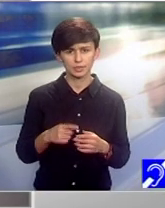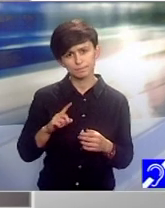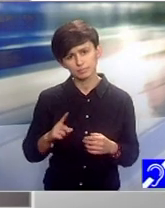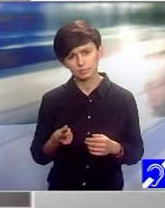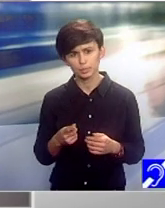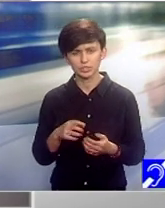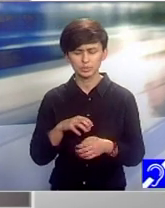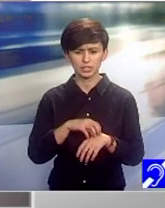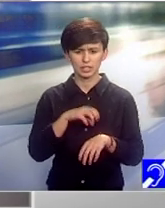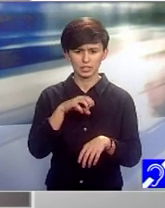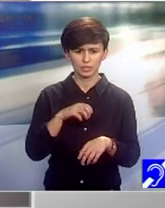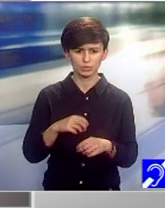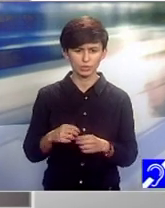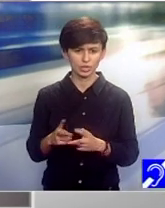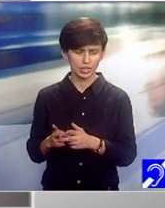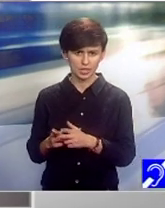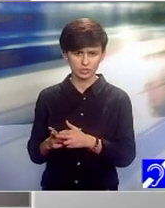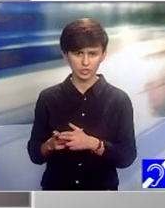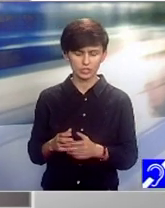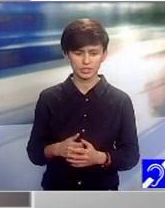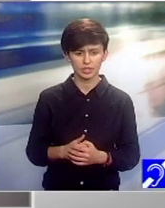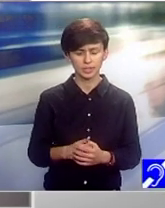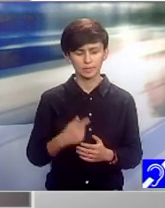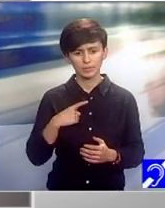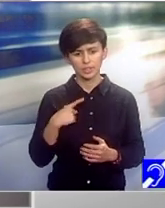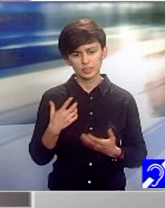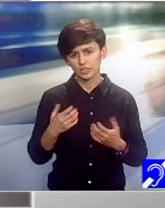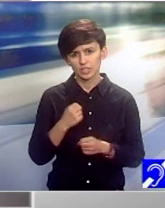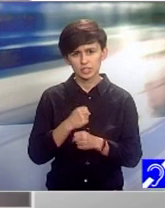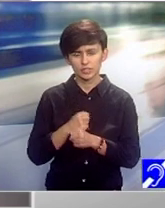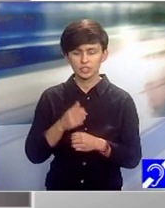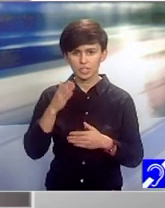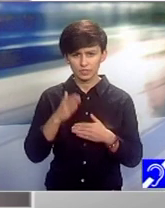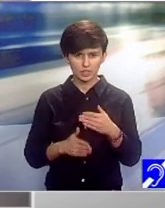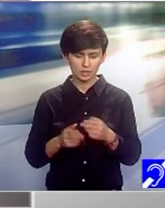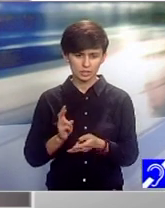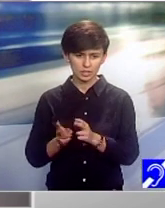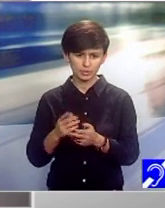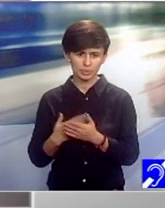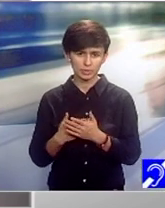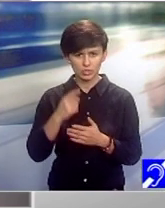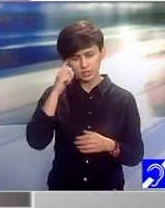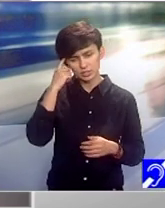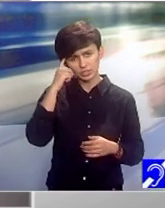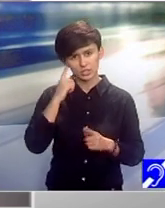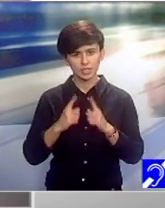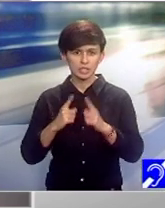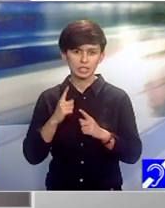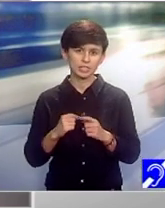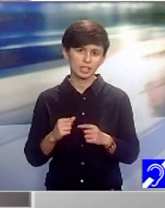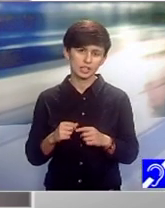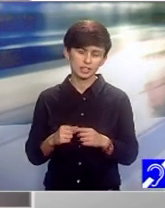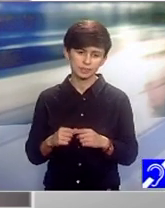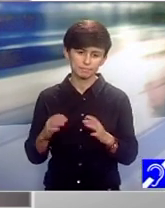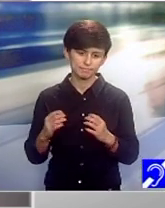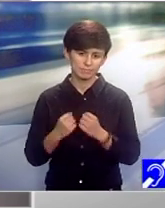așa. Deci este ceva care îl face la sfârșitul tratamentului, să te asiguri că nu mai ai nimic, ești liber, ai scăpat.